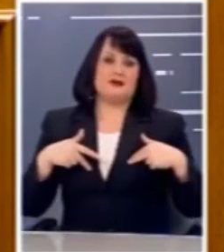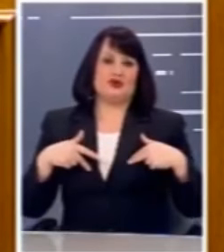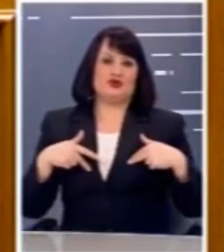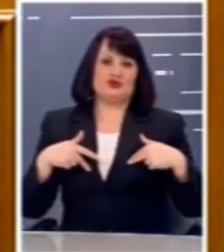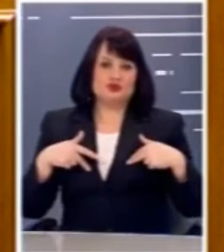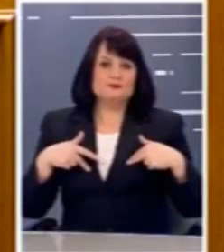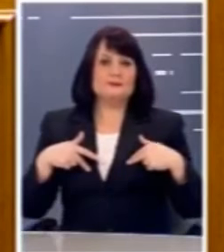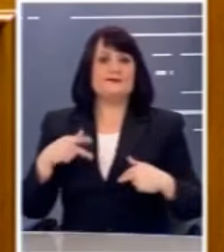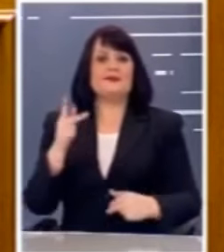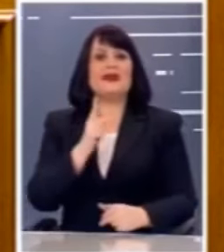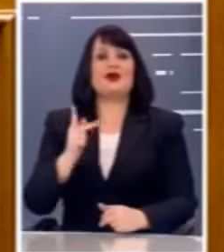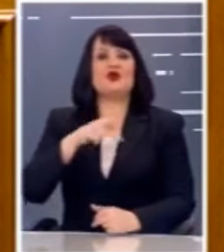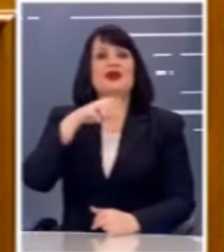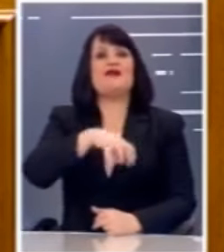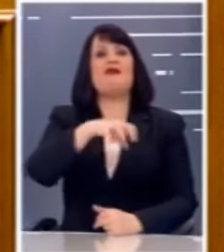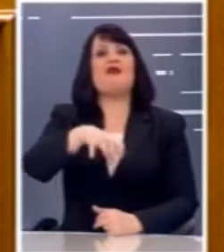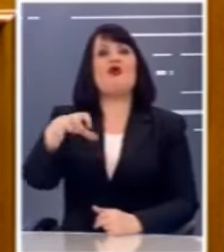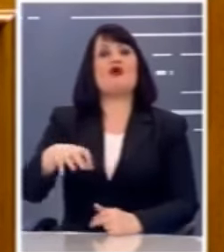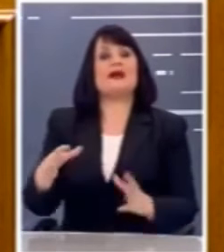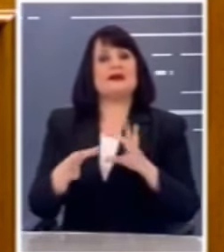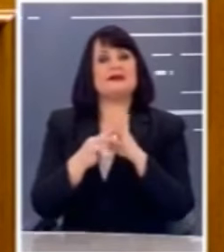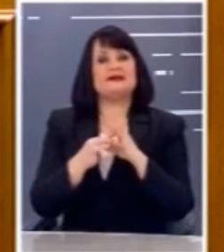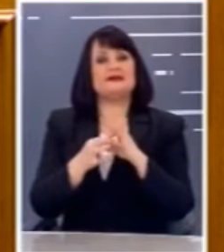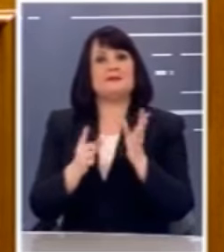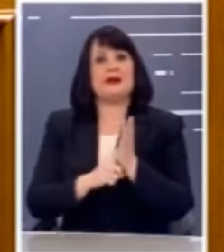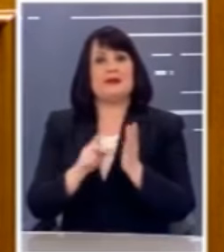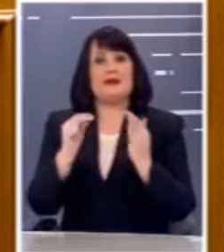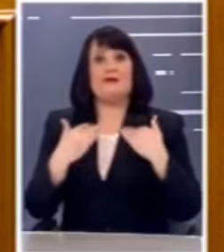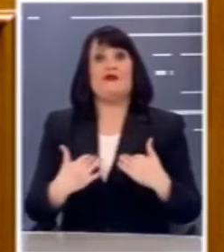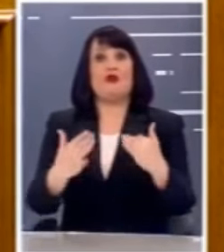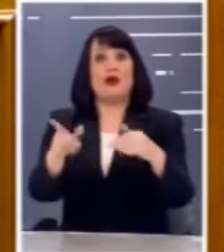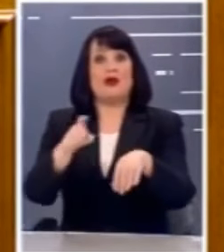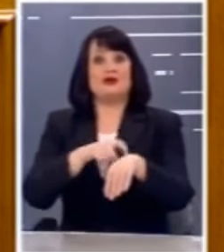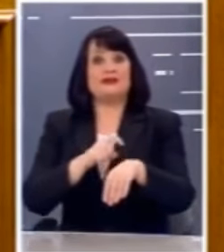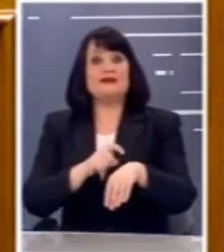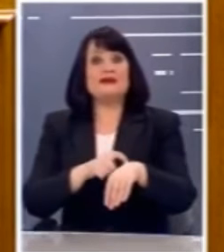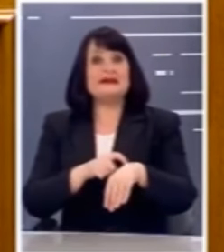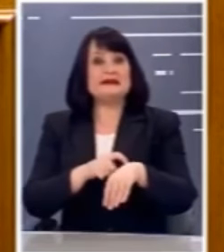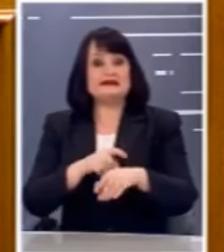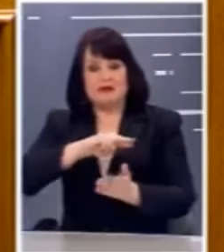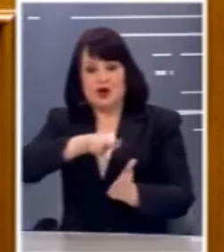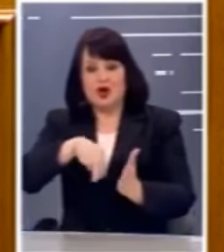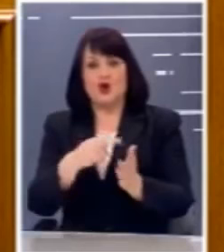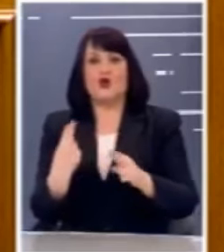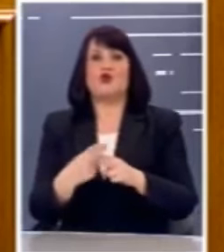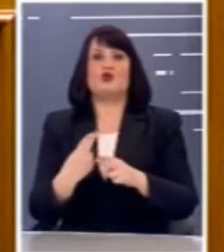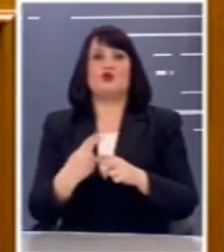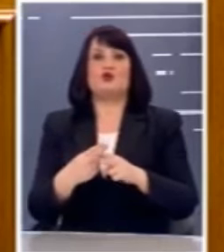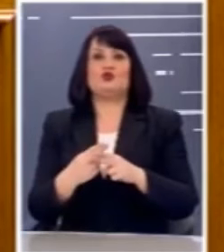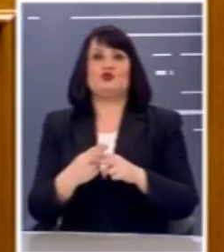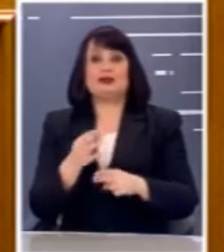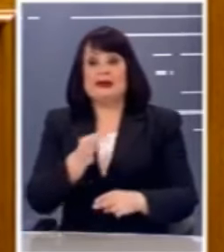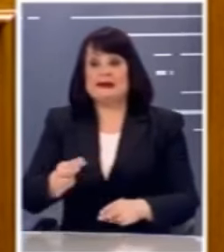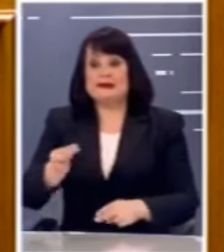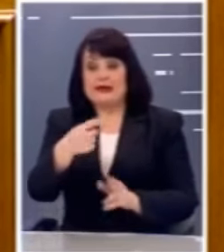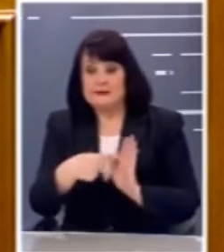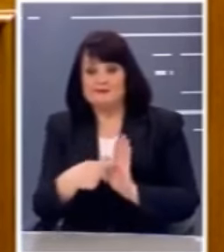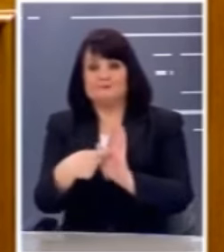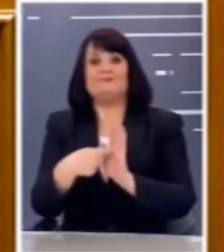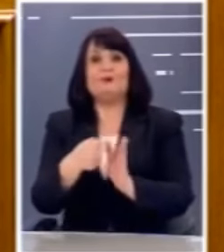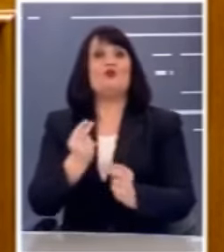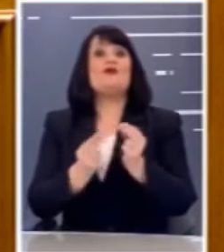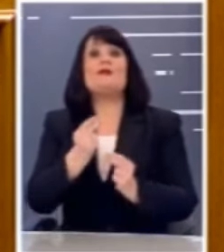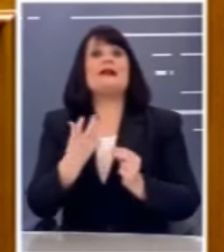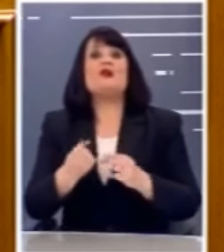με τους κοινωνικούς φορείς. Η Βουλή μέχρι σήμερα έπαιξε σημαντικό ρόλο στην ανάδειξη των νησιωτικών προβλημάτων, αλλά και στην